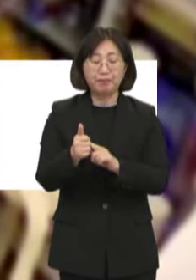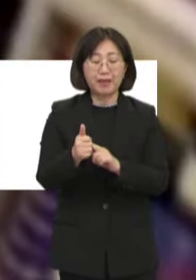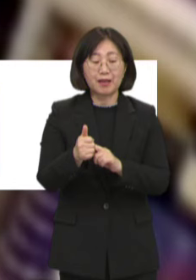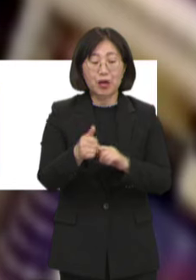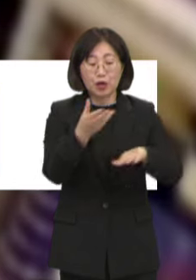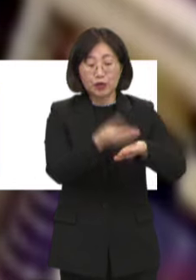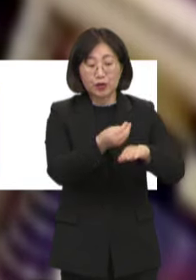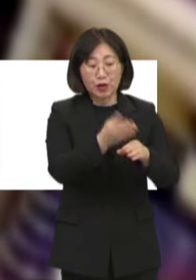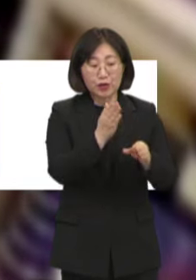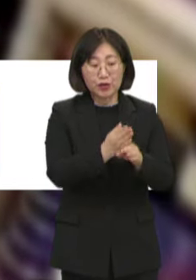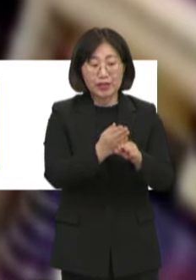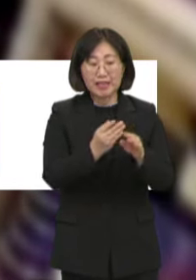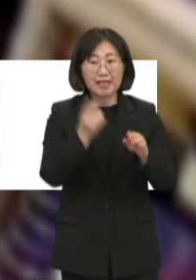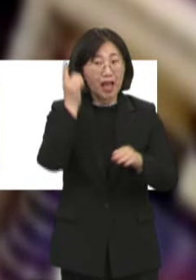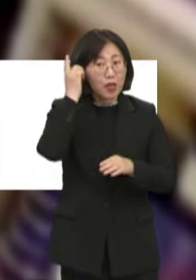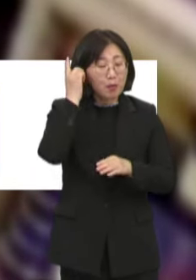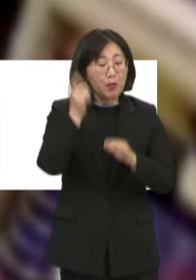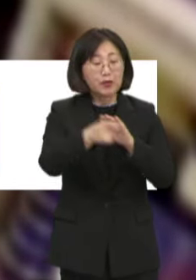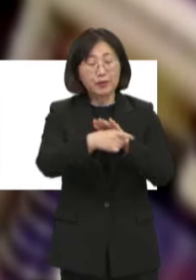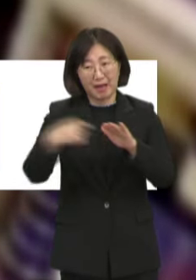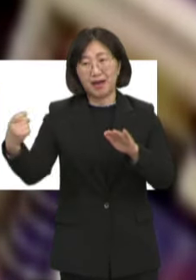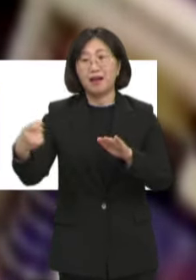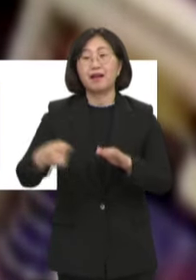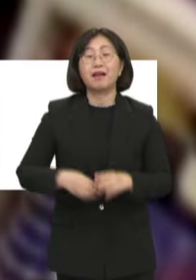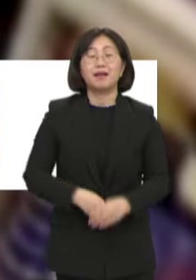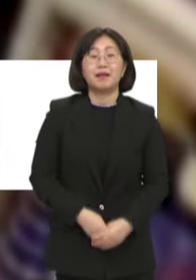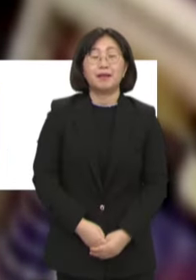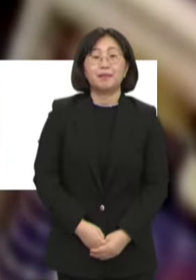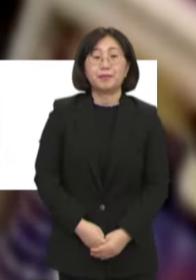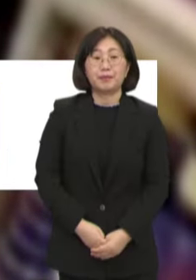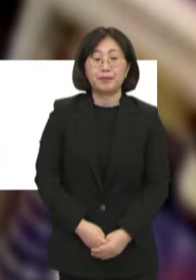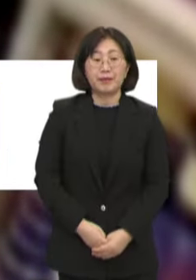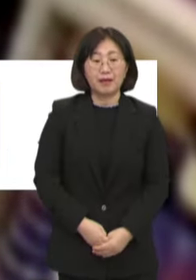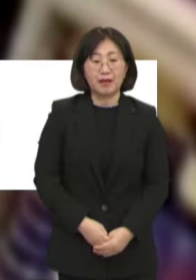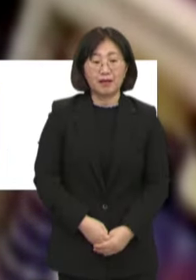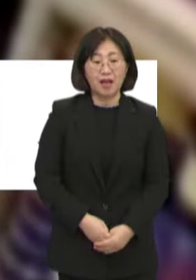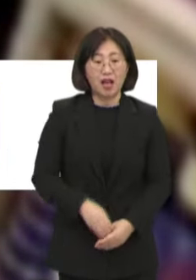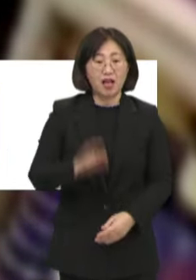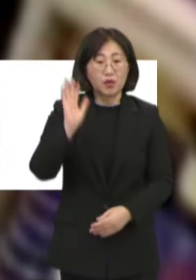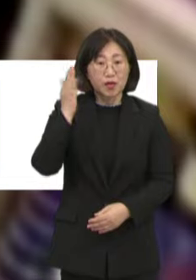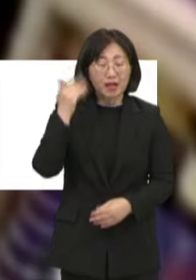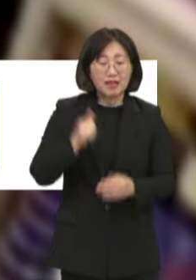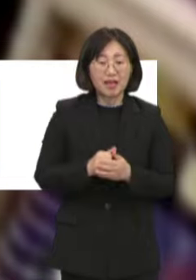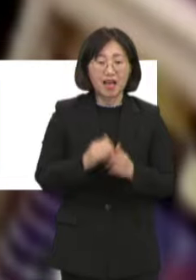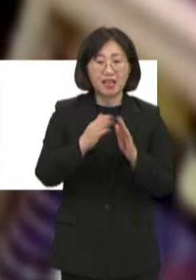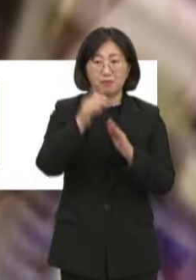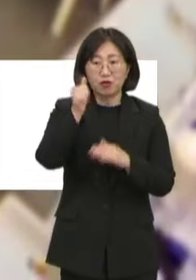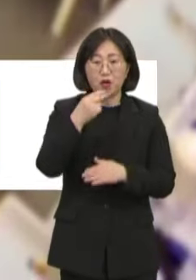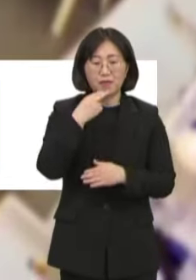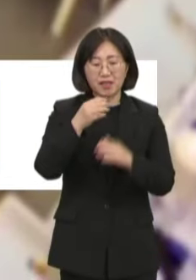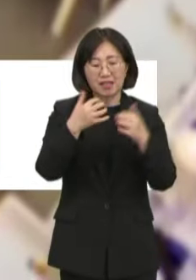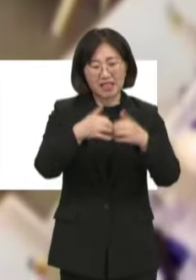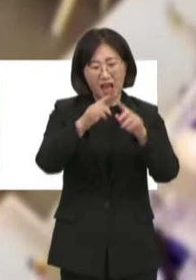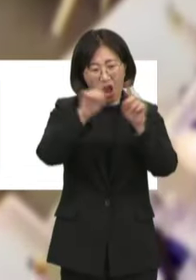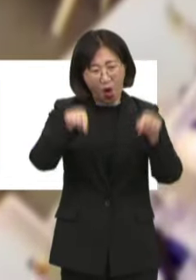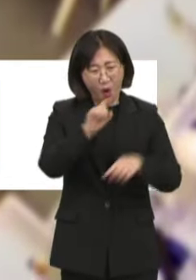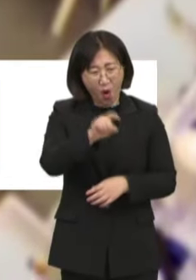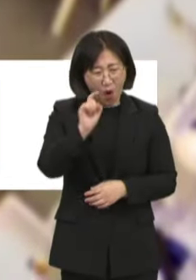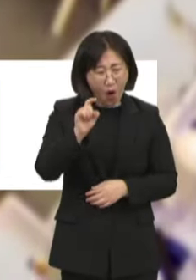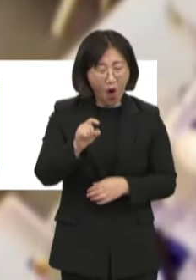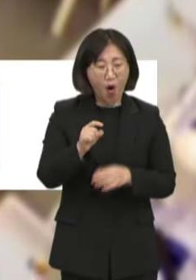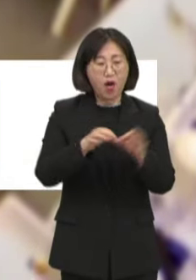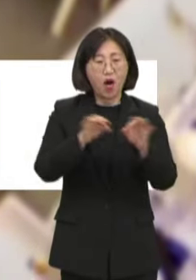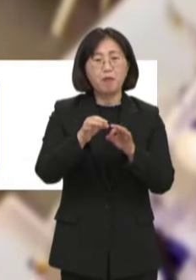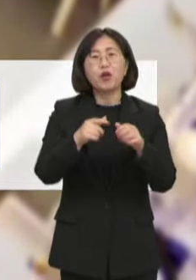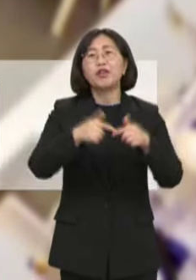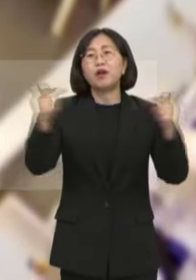충전 중이던 휴대전화 한 대를 훔쳐 달아난 혐의를 받고 있습니다. 경찰은 최근 늘어나는 무인 점포들에서 비슷한 절도